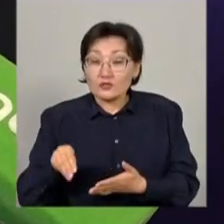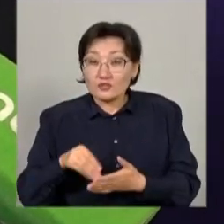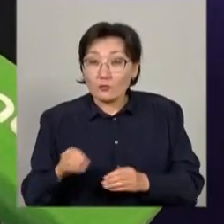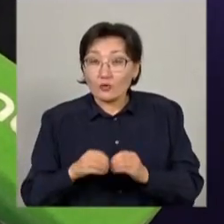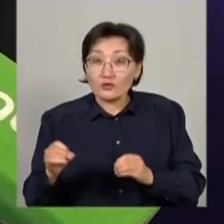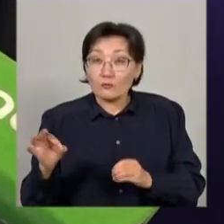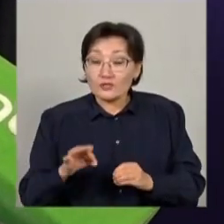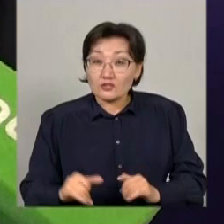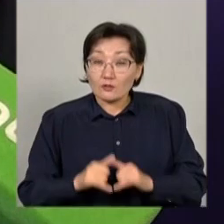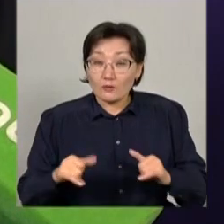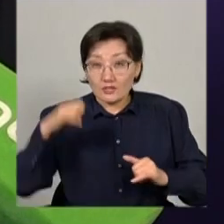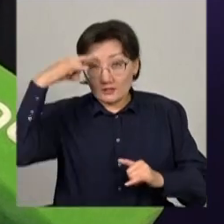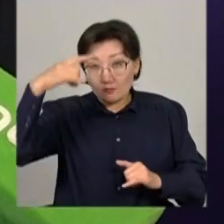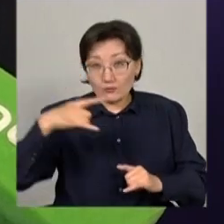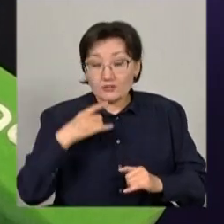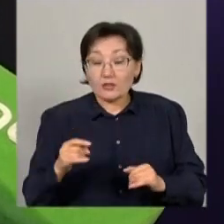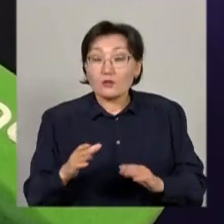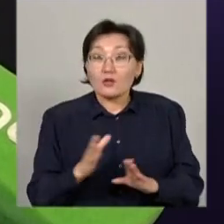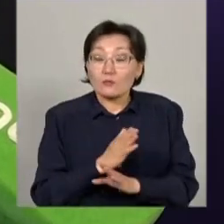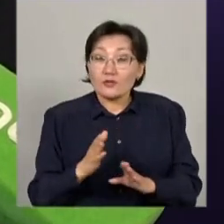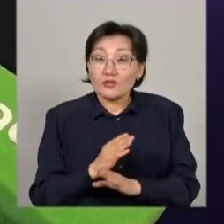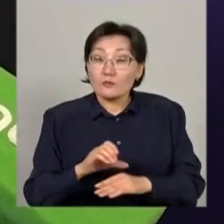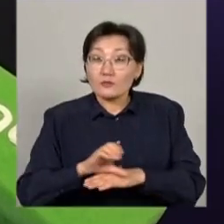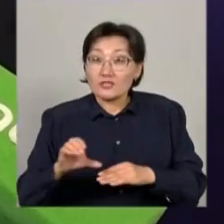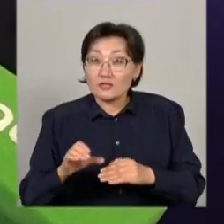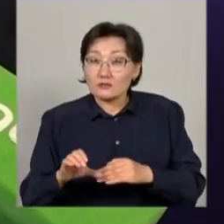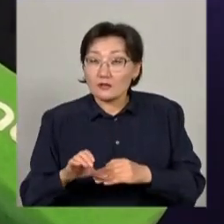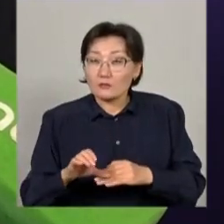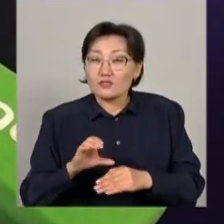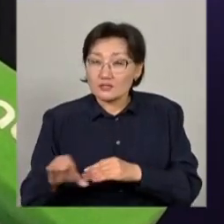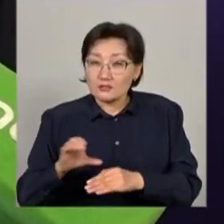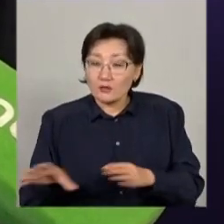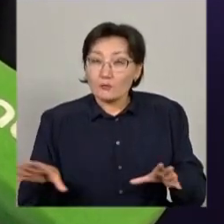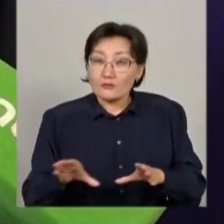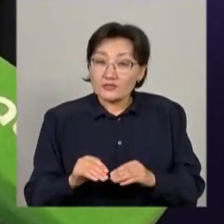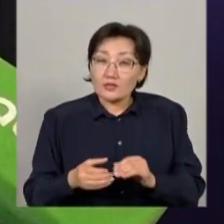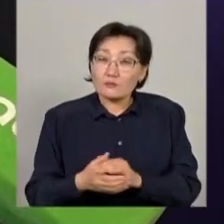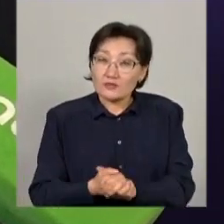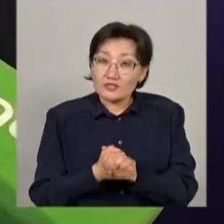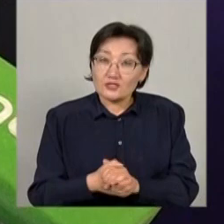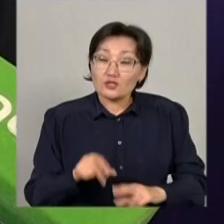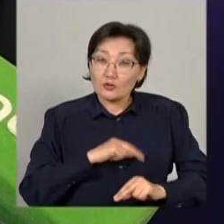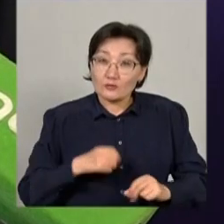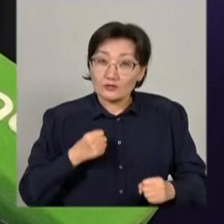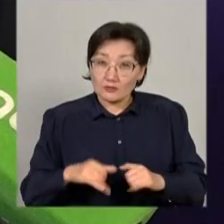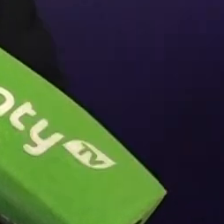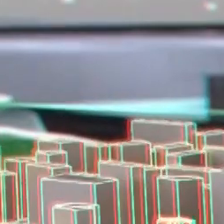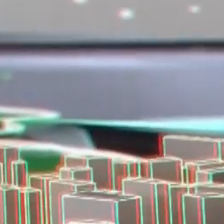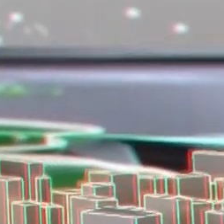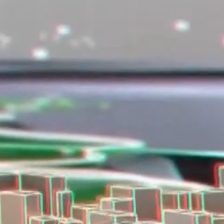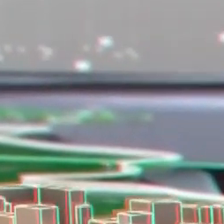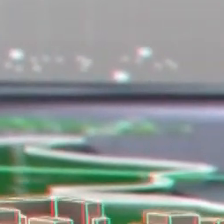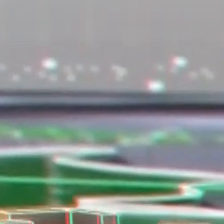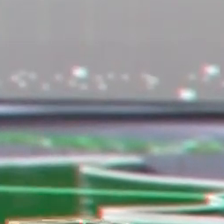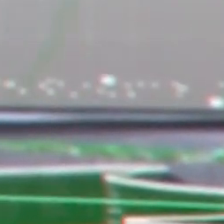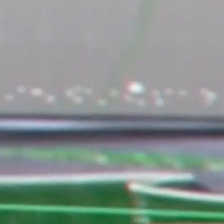өсті. Біздің еліміз Қазақстанға табиғи өнімдер жеткізе бастады. Мемлекет арасындағы ынтымақтастық дами түседі деген сенімдеміз.